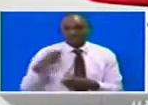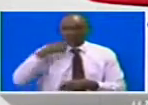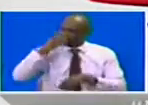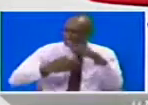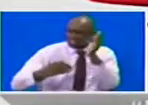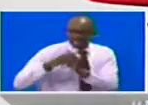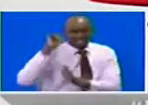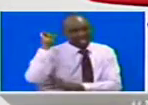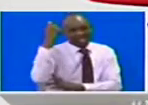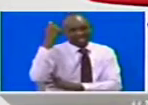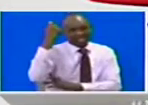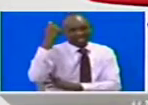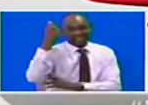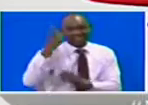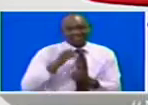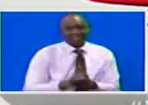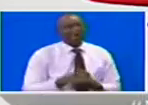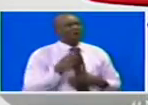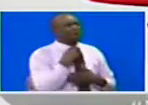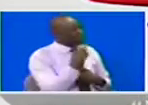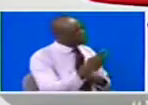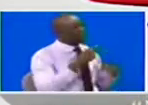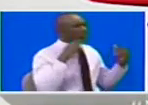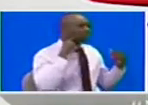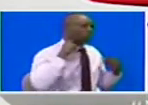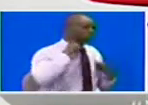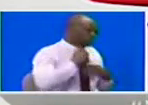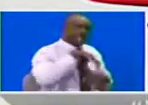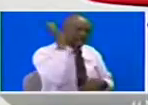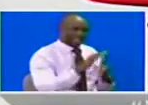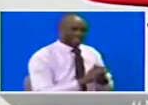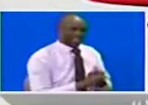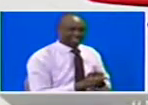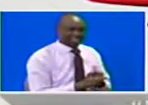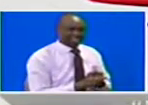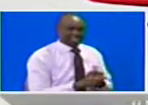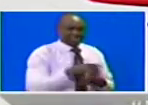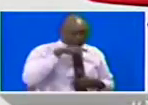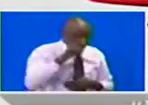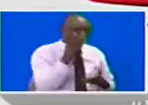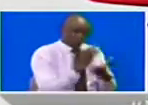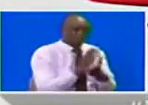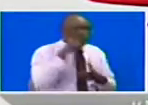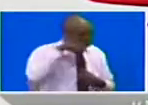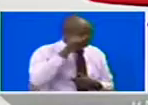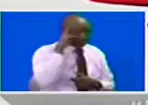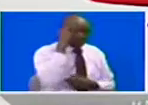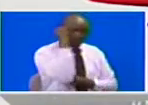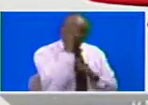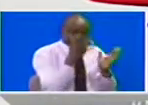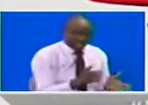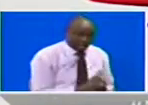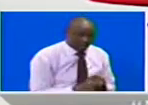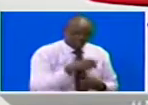tujenge Kenya. Una sauti nzuri sana. Hebu tuambie, unadhani kuwa wanasiasa hivi sasa